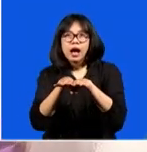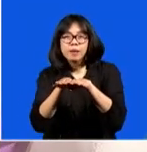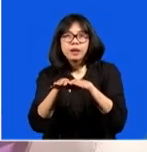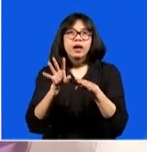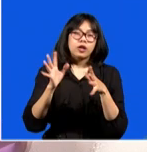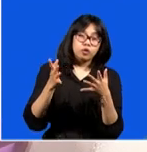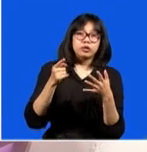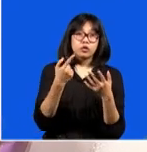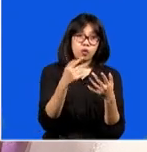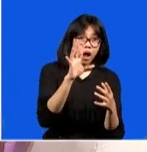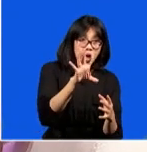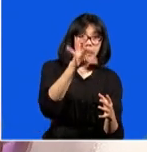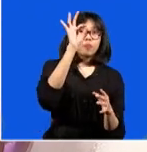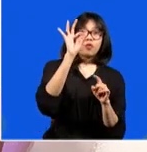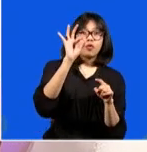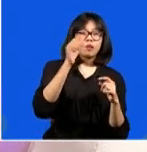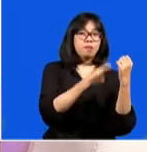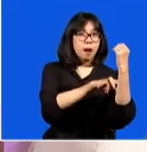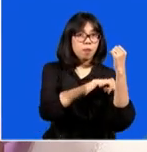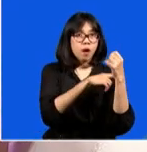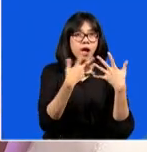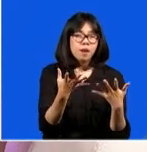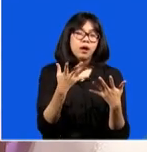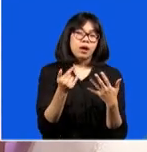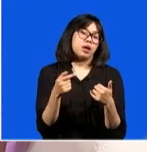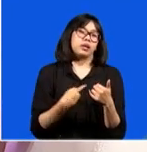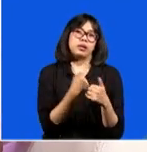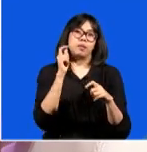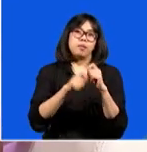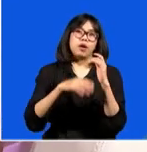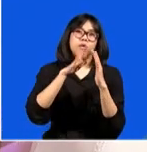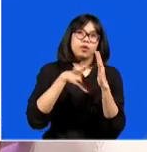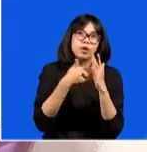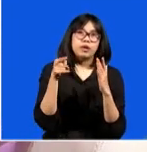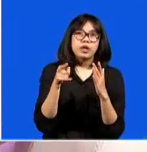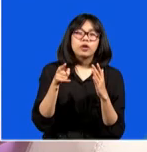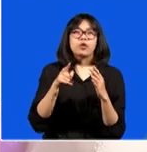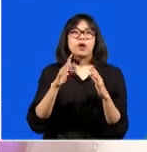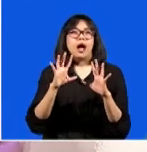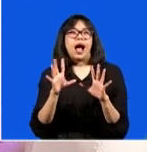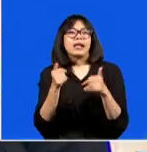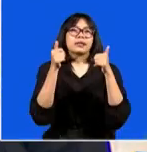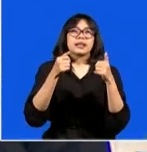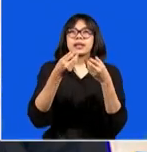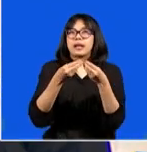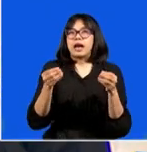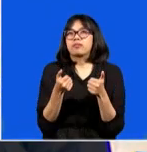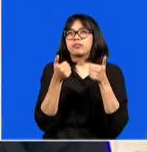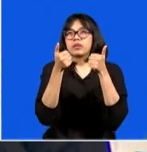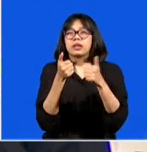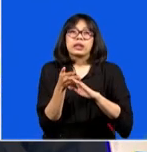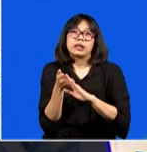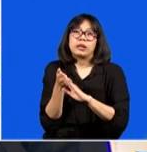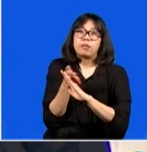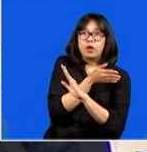pembelajaran yang menarik dan itu merupakan hasil karya hasil kita daripada mereka sendiri sebelum pembelajaran ini saya